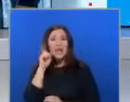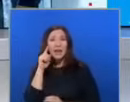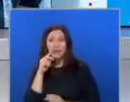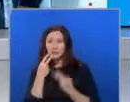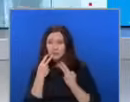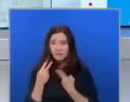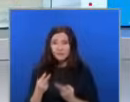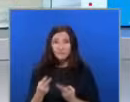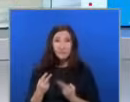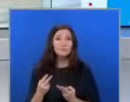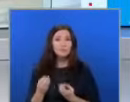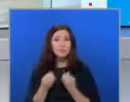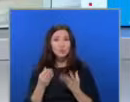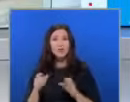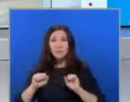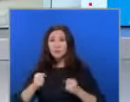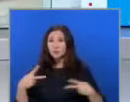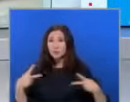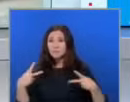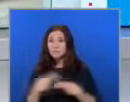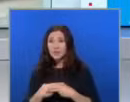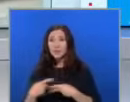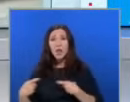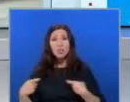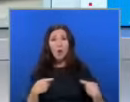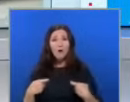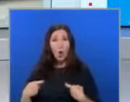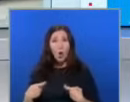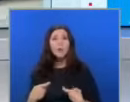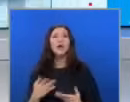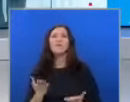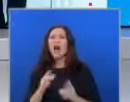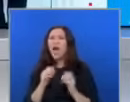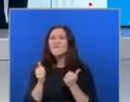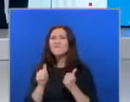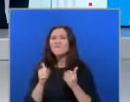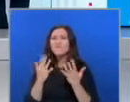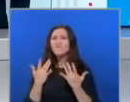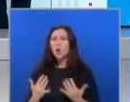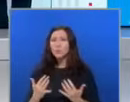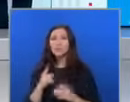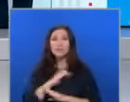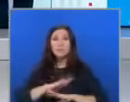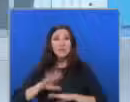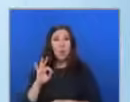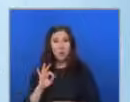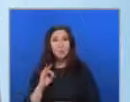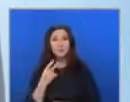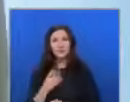разгледа възможността за бързо прекратяване на огъня. Каква е формулата за мир на Орбан? От Биляна Бонева.